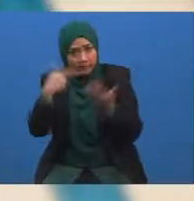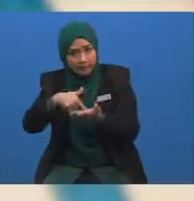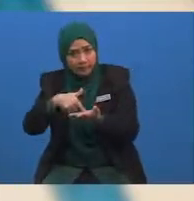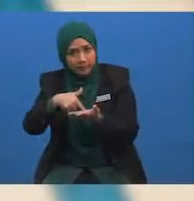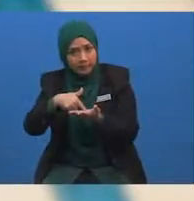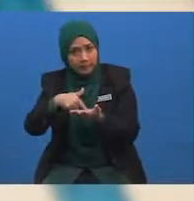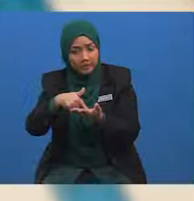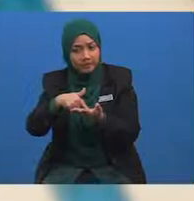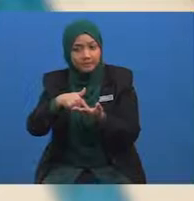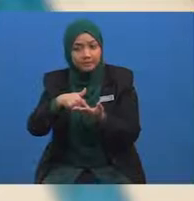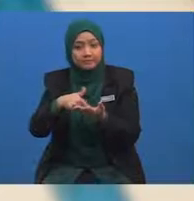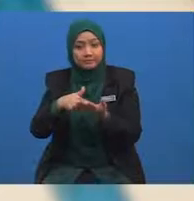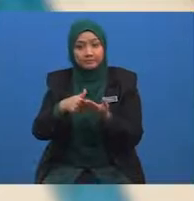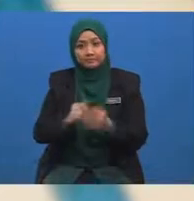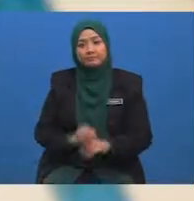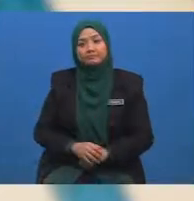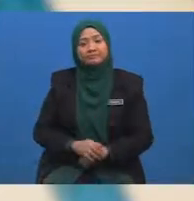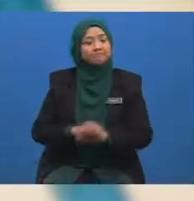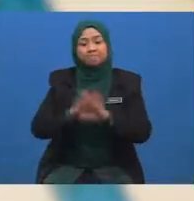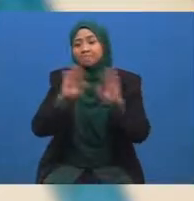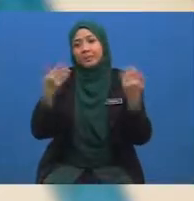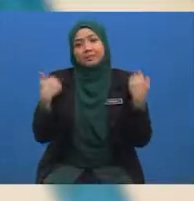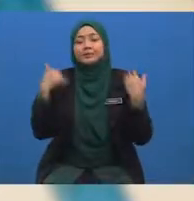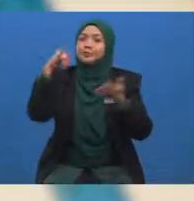Bagus. Jawapannya tiada.